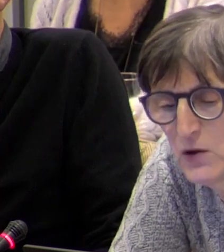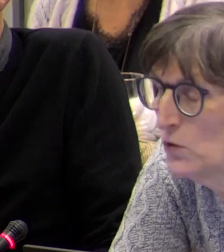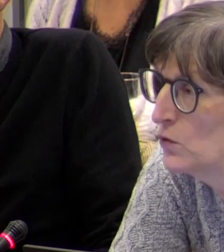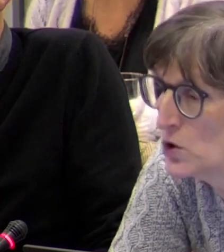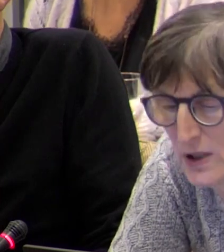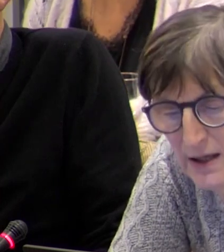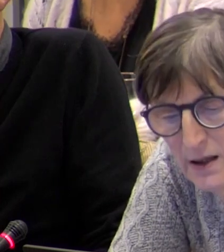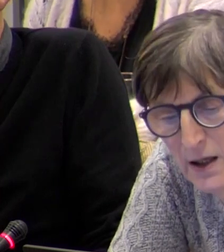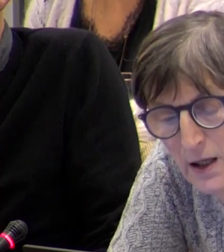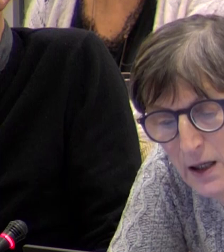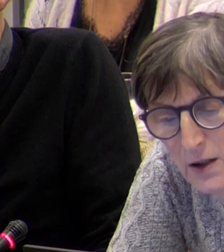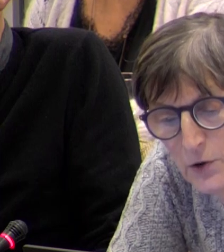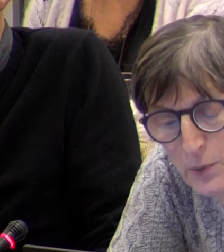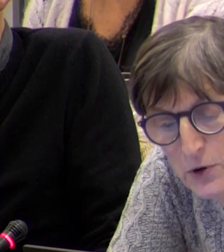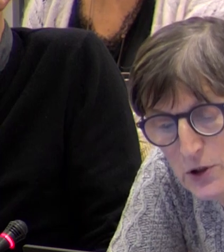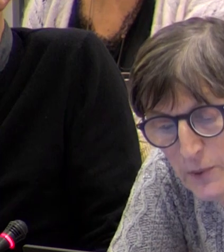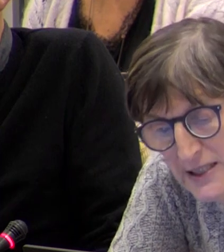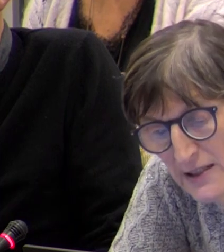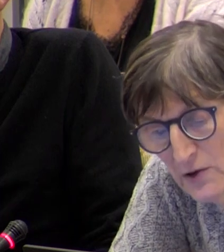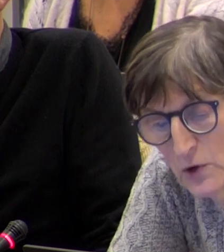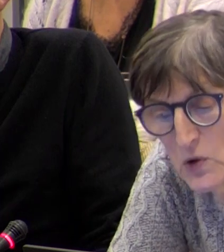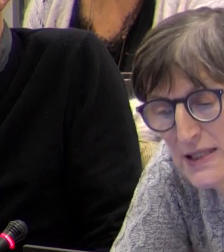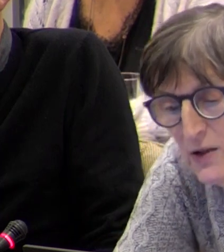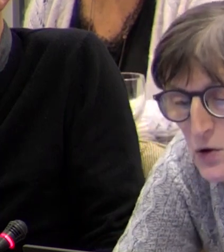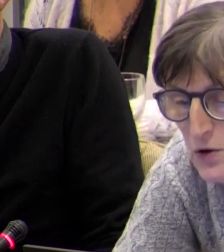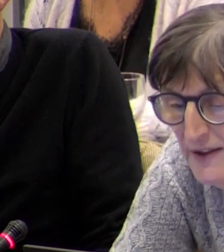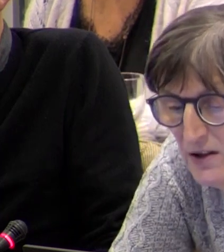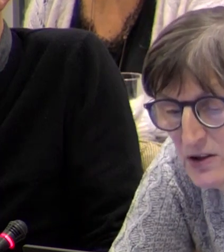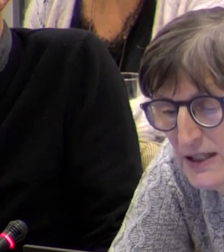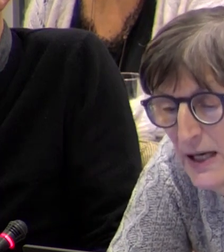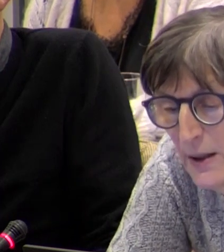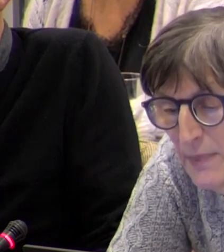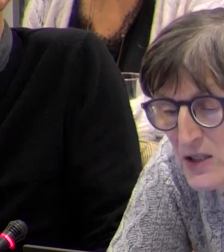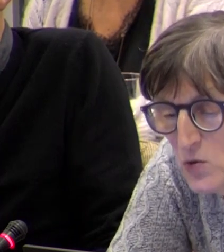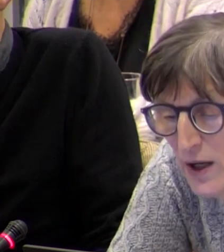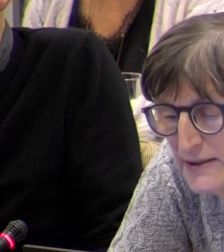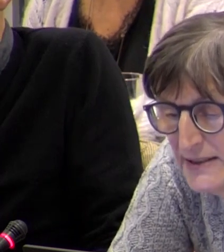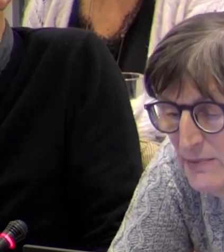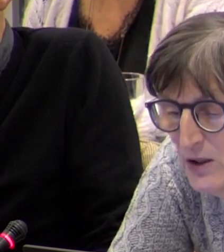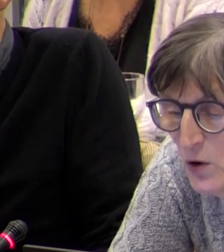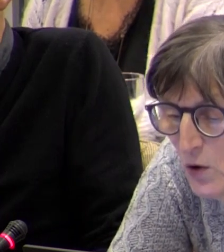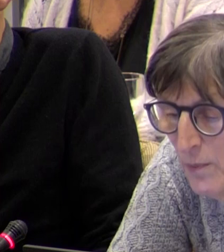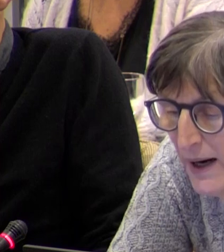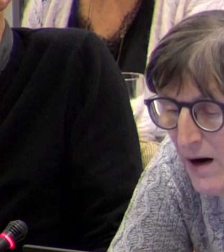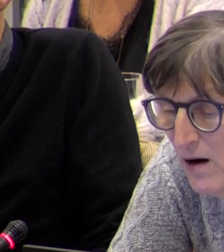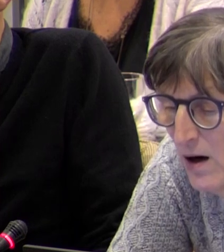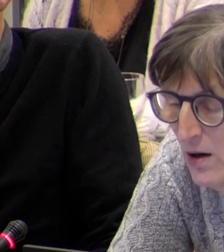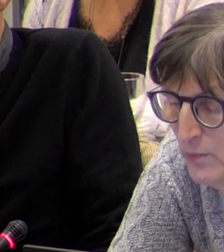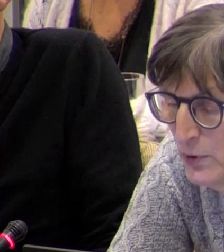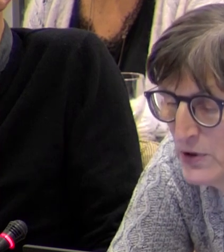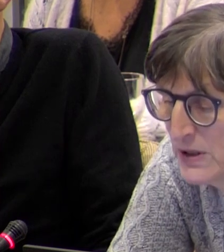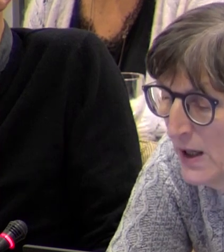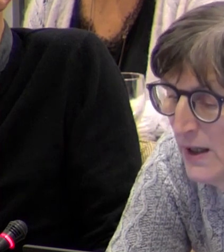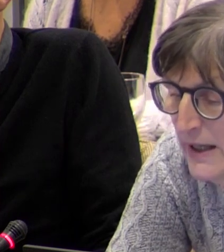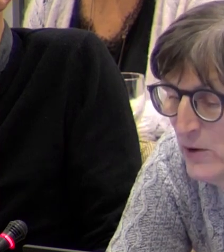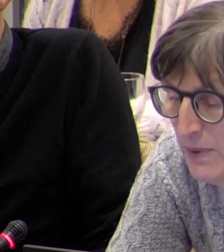tout cela de plus le président du conseil de surveillance perçoit 10000 euros par an en